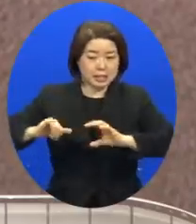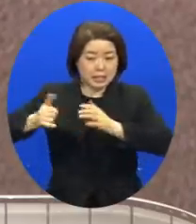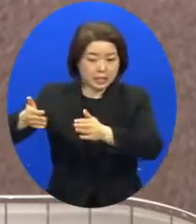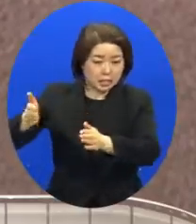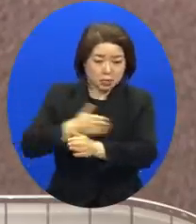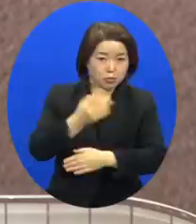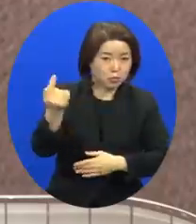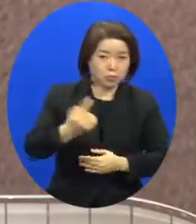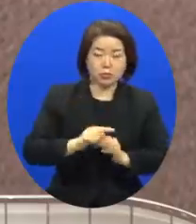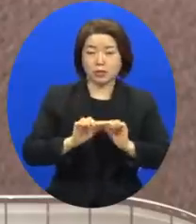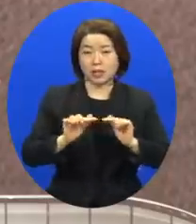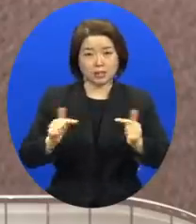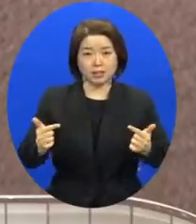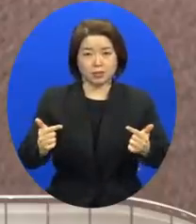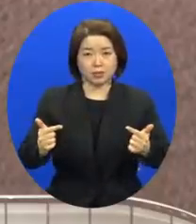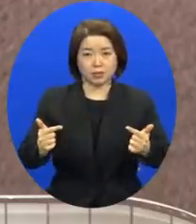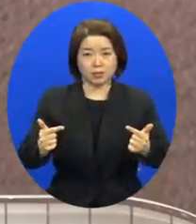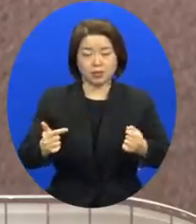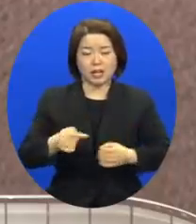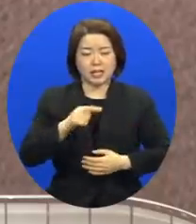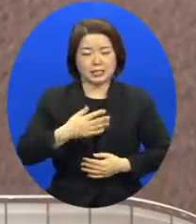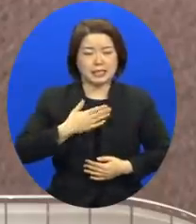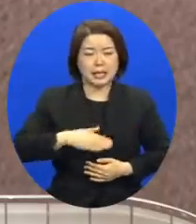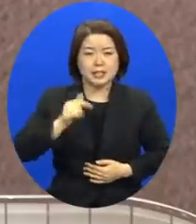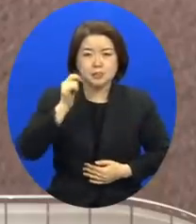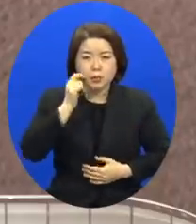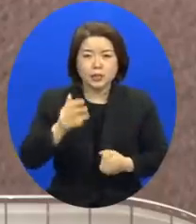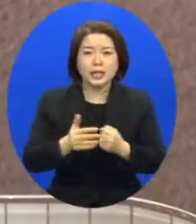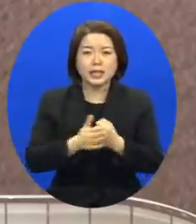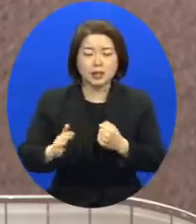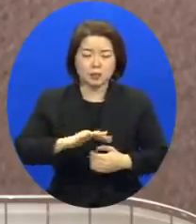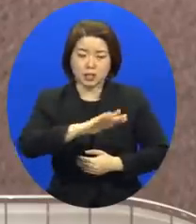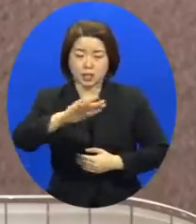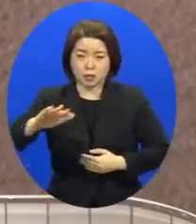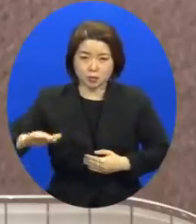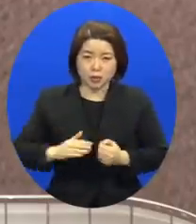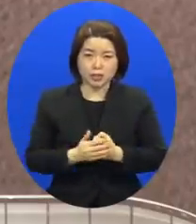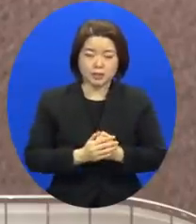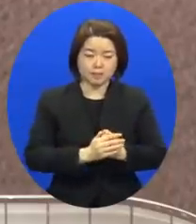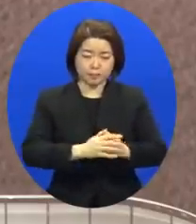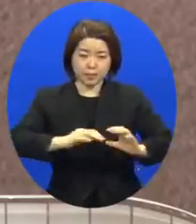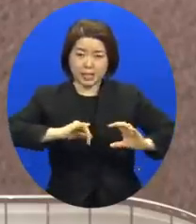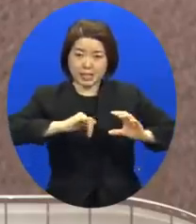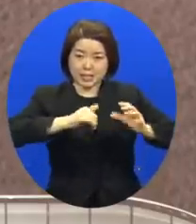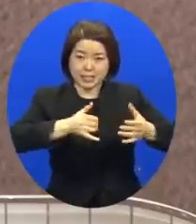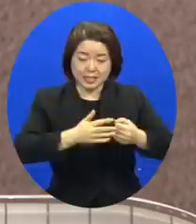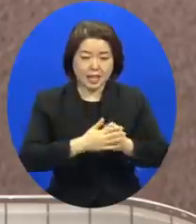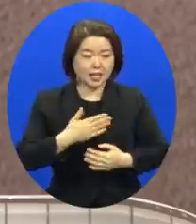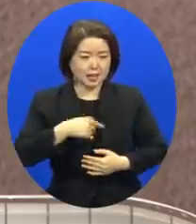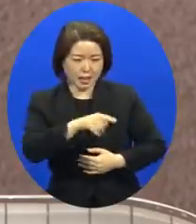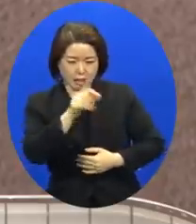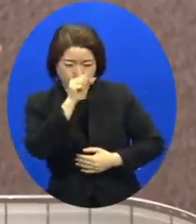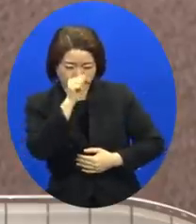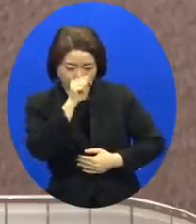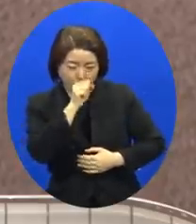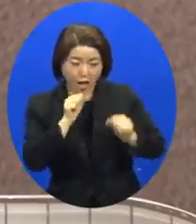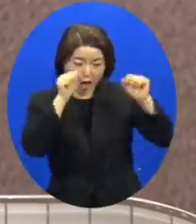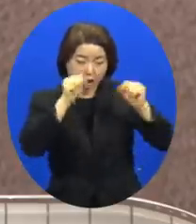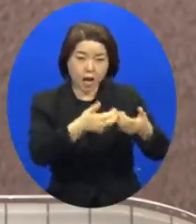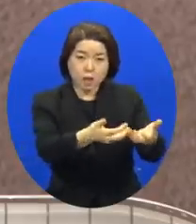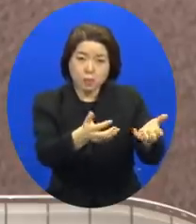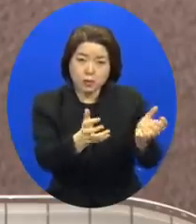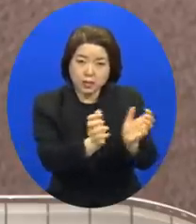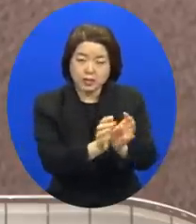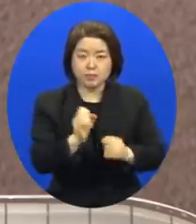아닙니다 그걸 알지 못하기 때문에 우리는 세상에 내가 좋아하는 어떤 스포츠 p 민아